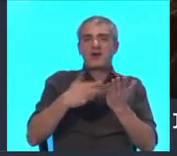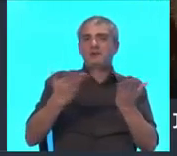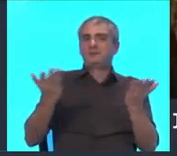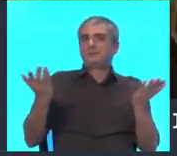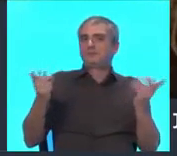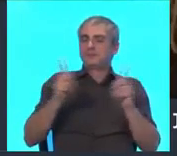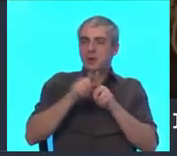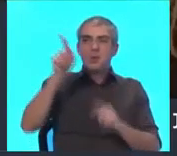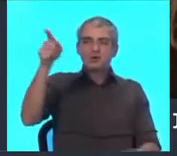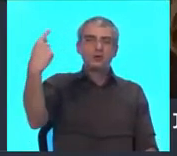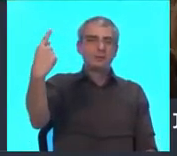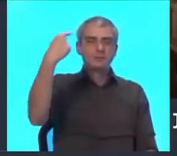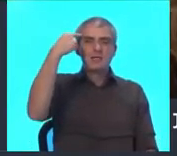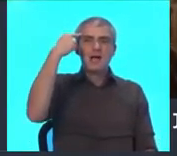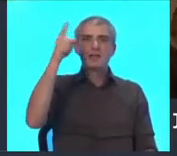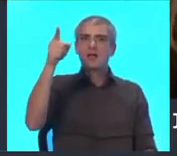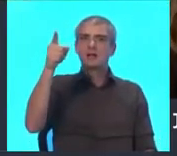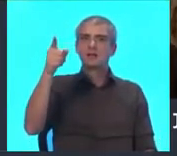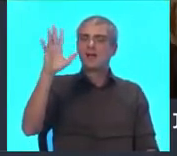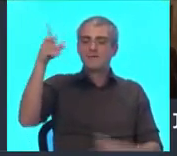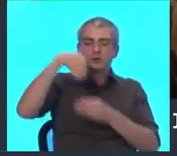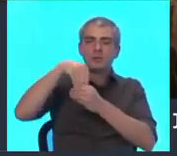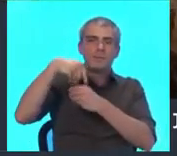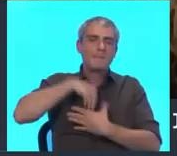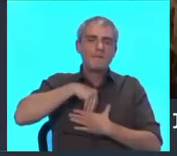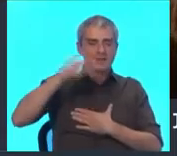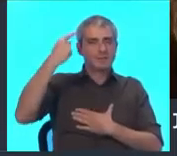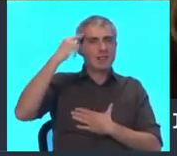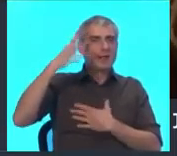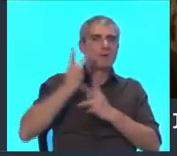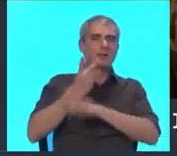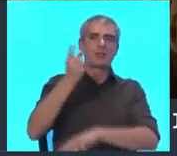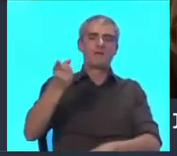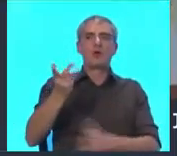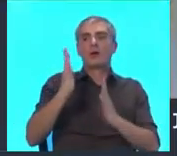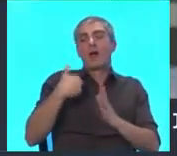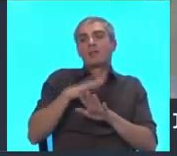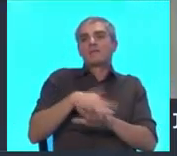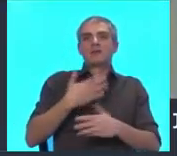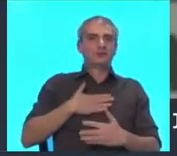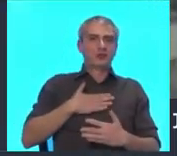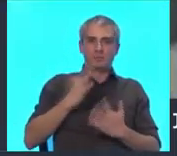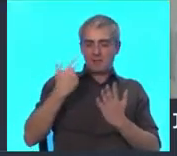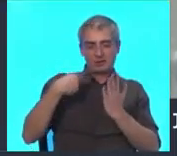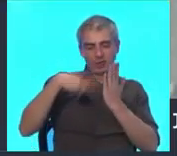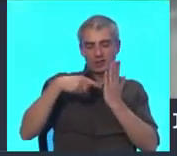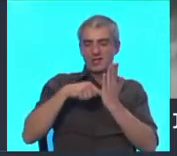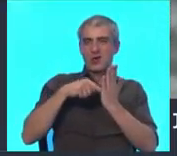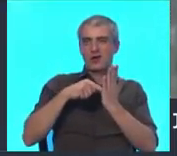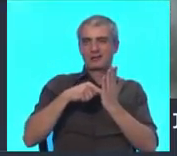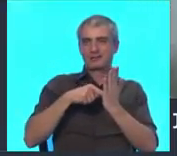זה כאילו שהיא ידעה מאיפה שהיא בפנים, מה יעבור אליה. אז ככה אני מרגישה שאני קוראת את זה.